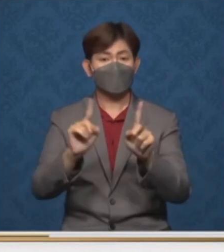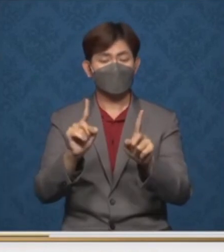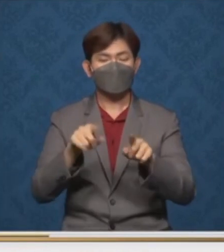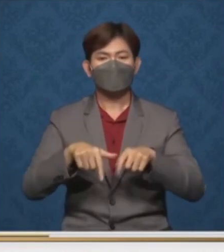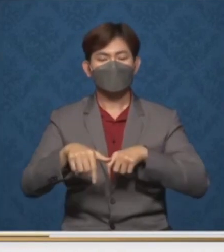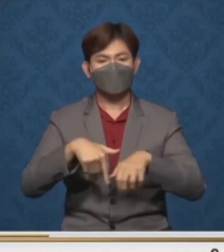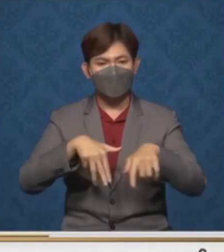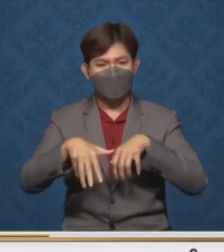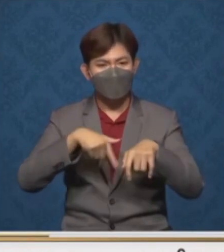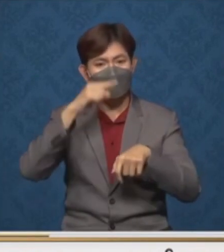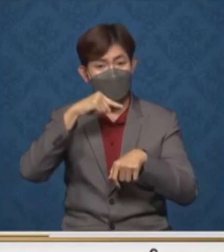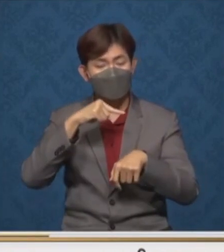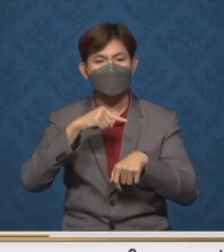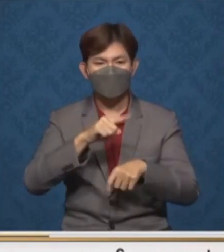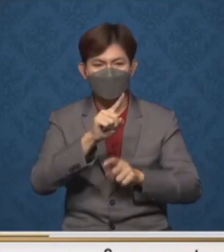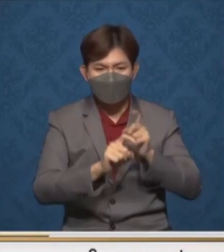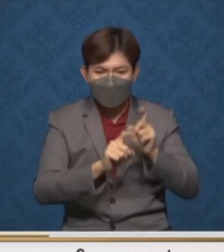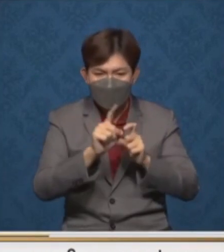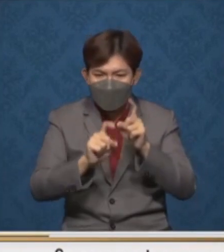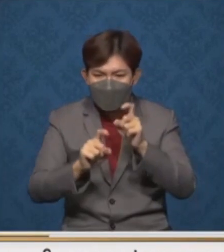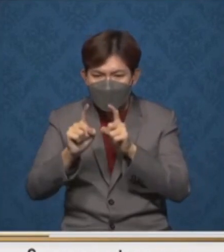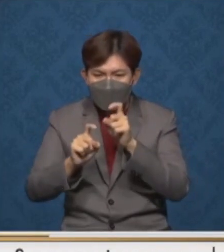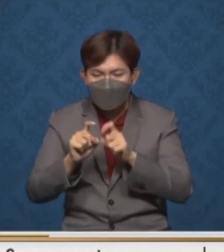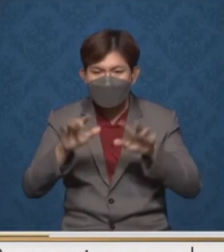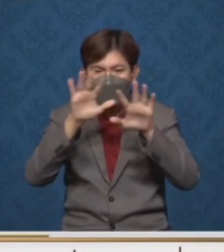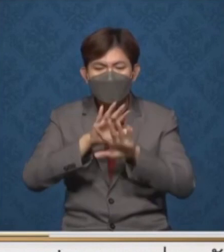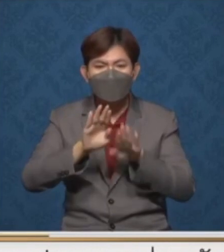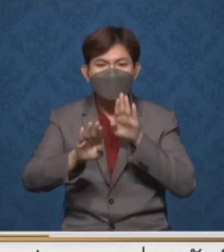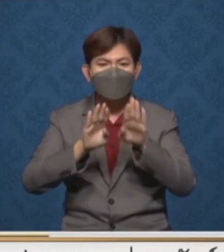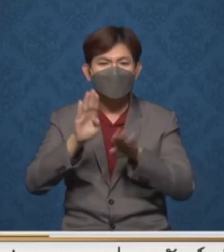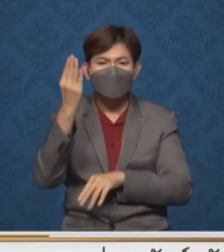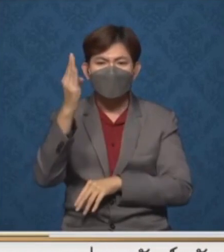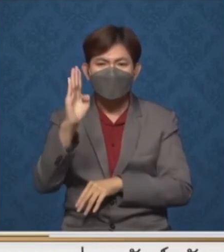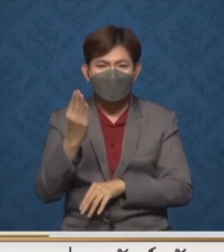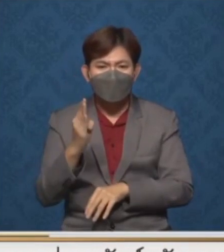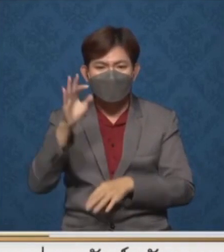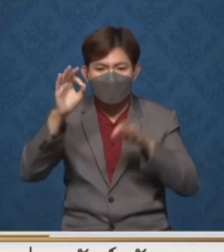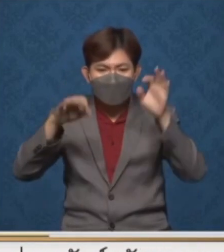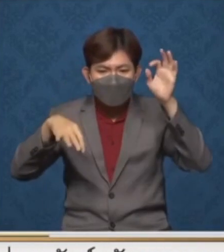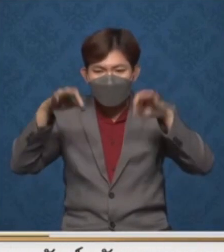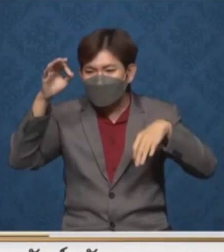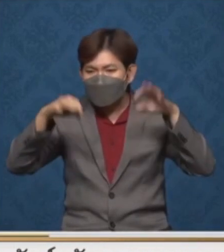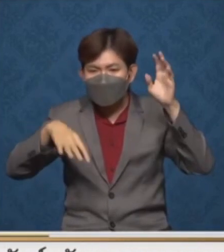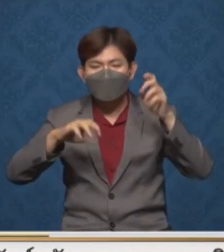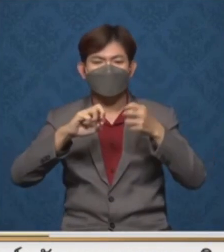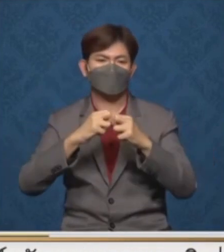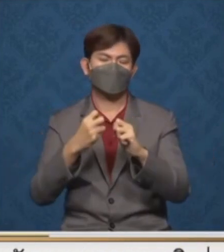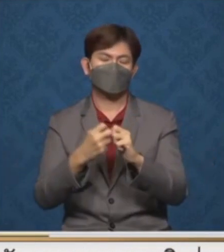นในประเทศล้มตายเป็นใบไม้ร่วงทุกวันอย่างน่าอานาถ